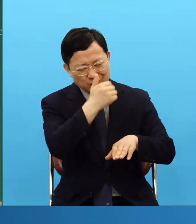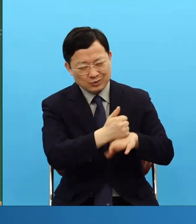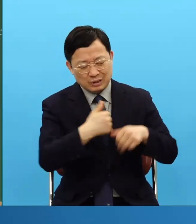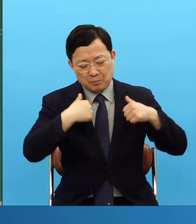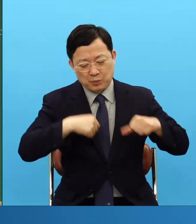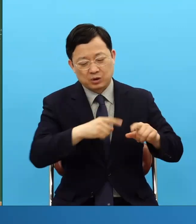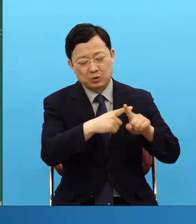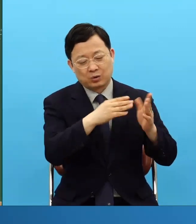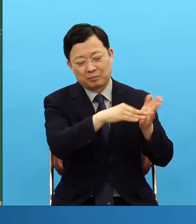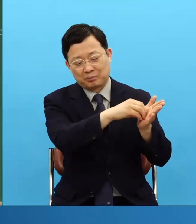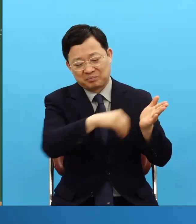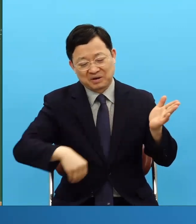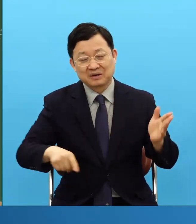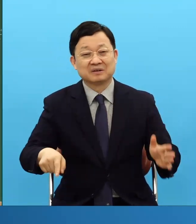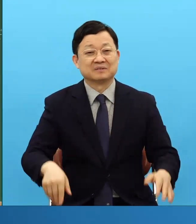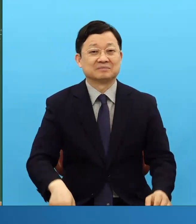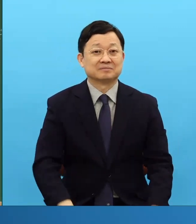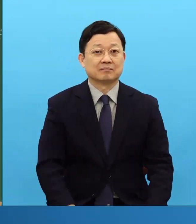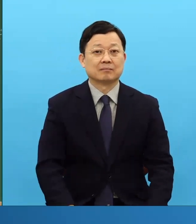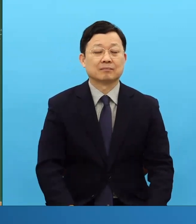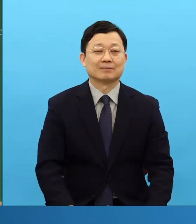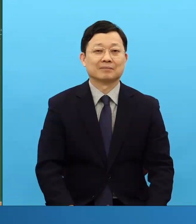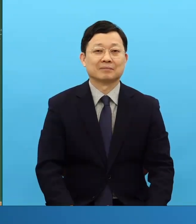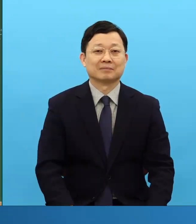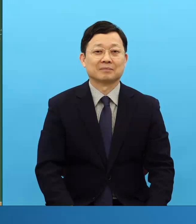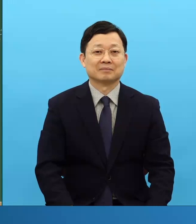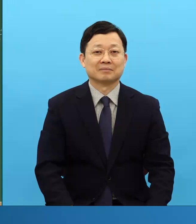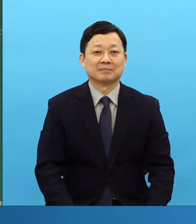were saying. 뭐 쉽게 말하면 그 완전히